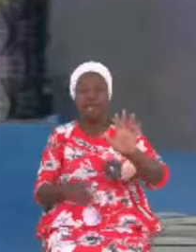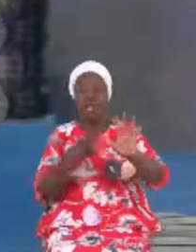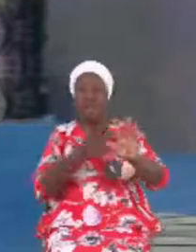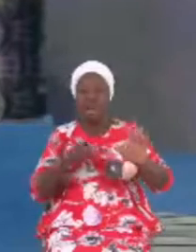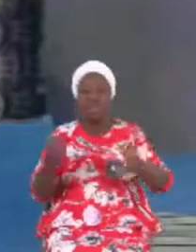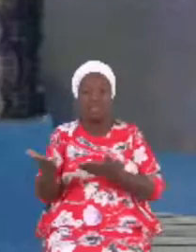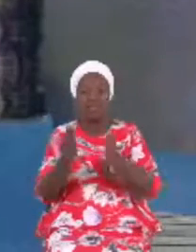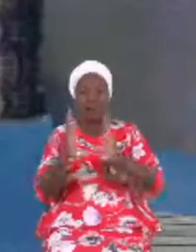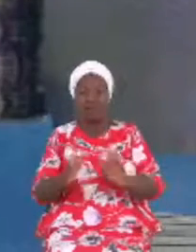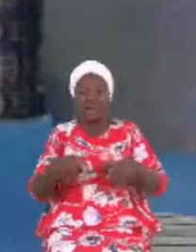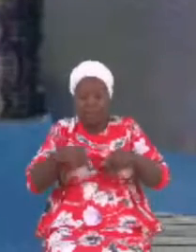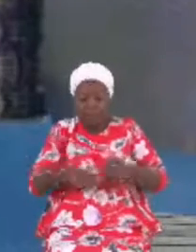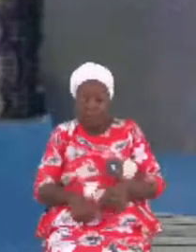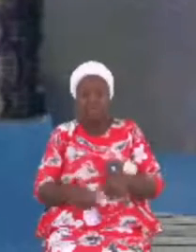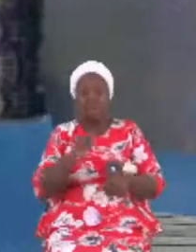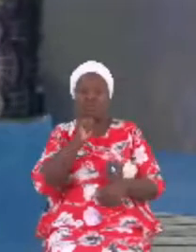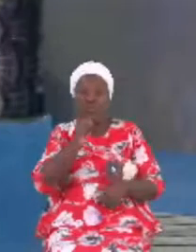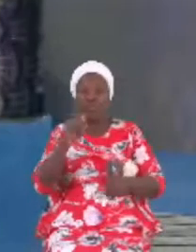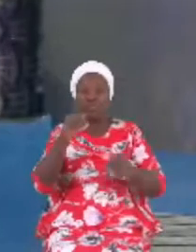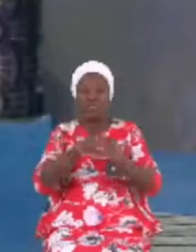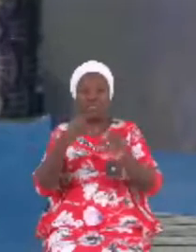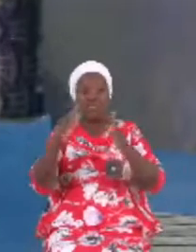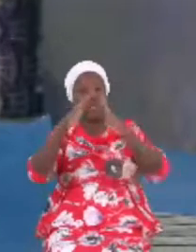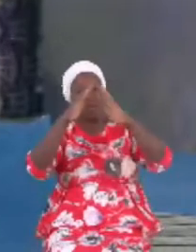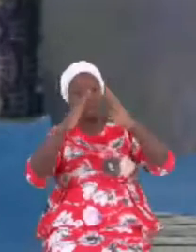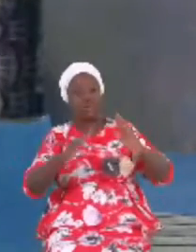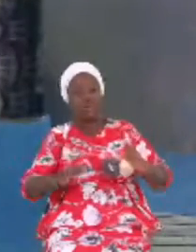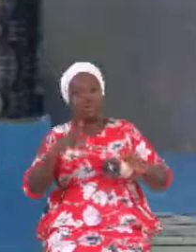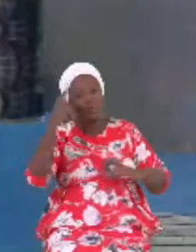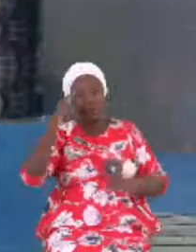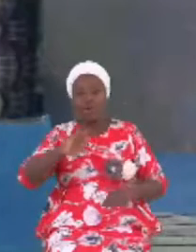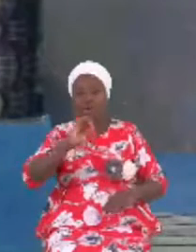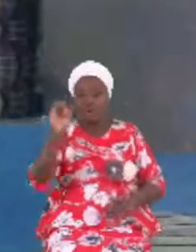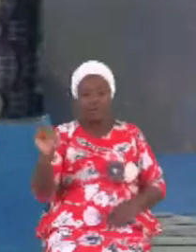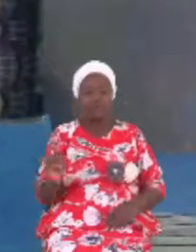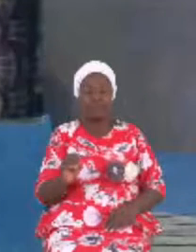or, l'esclave ne demeure pas toujours dans la maison.